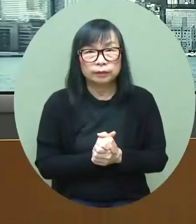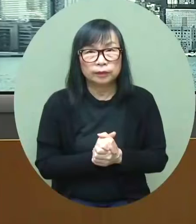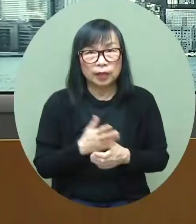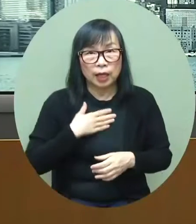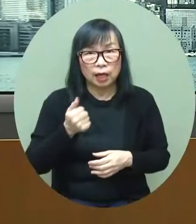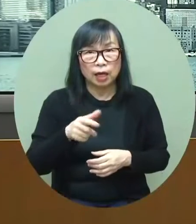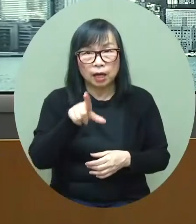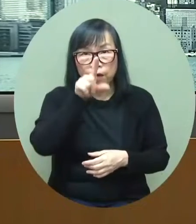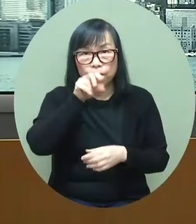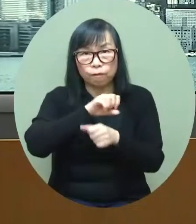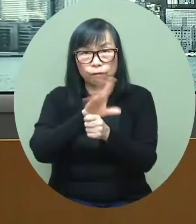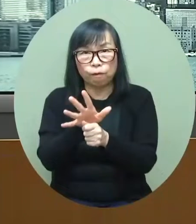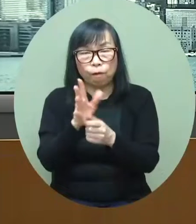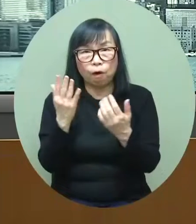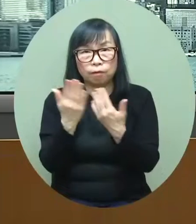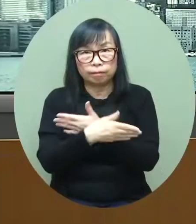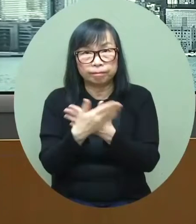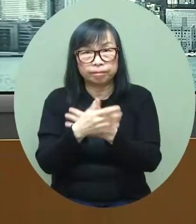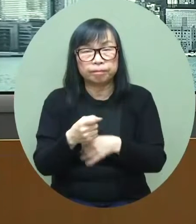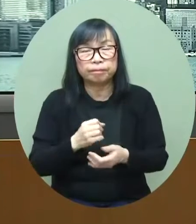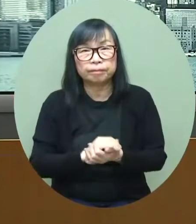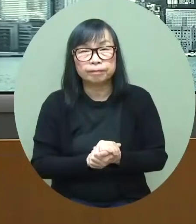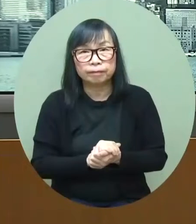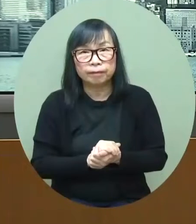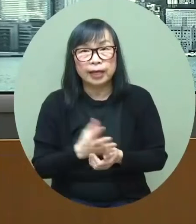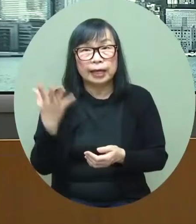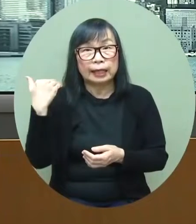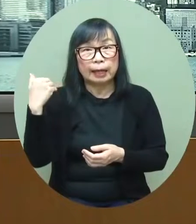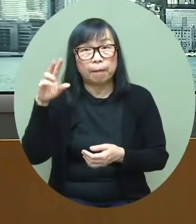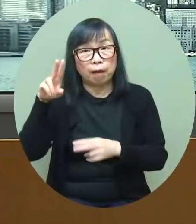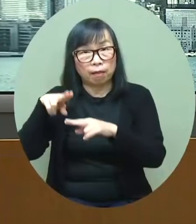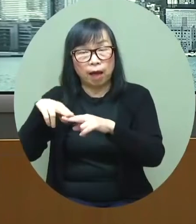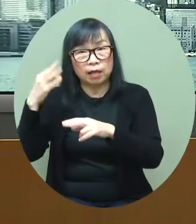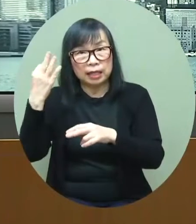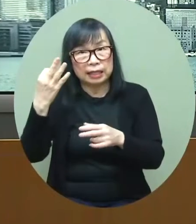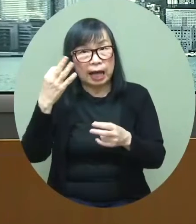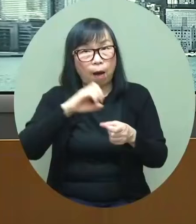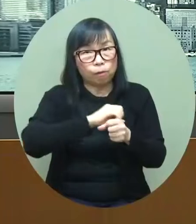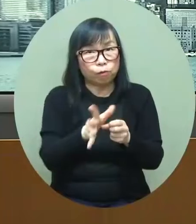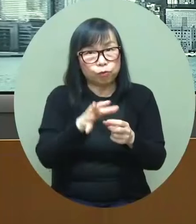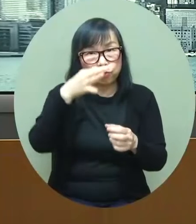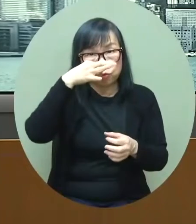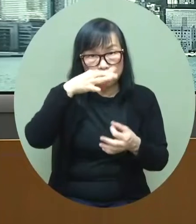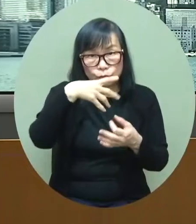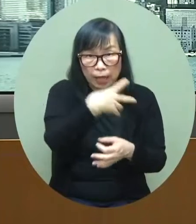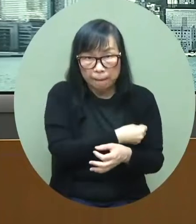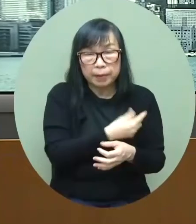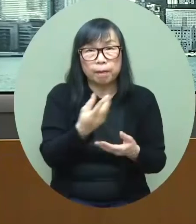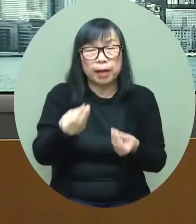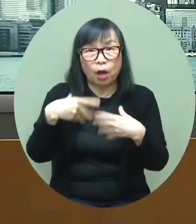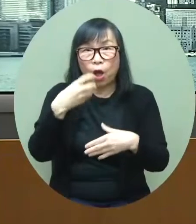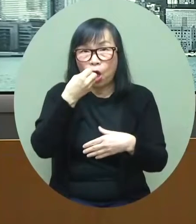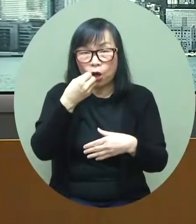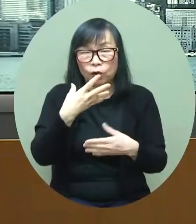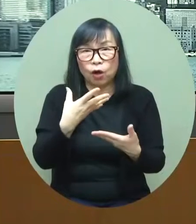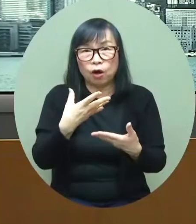你好，鳳凰衛視記者。首先想問啊，琴日內地嘅三款Omicron 嘅疫苗咧，都已經係獲准喺香港展